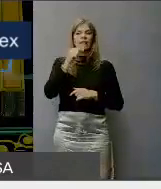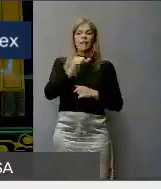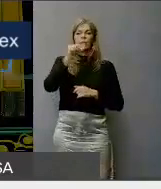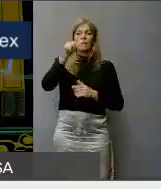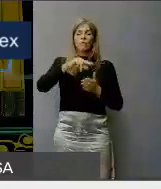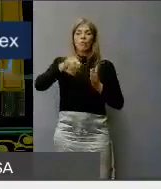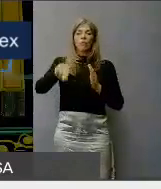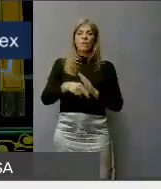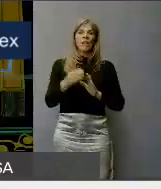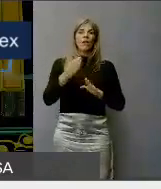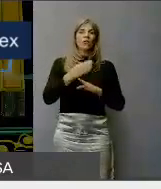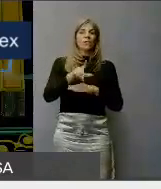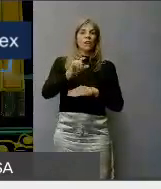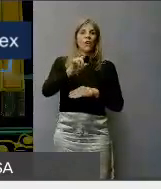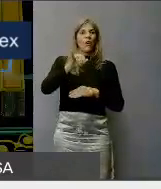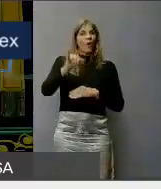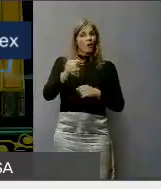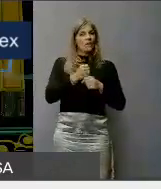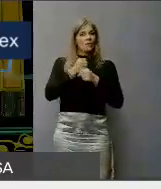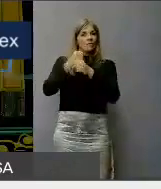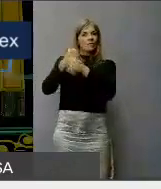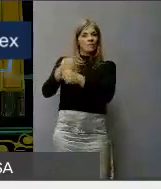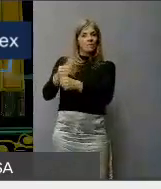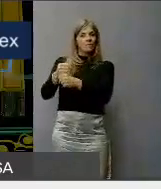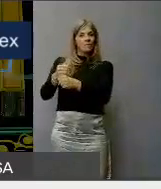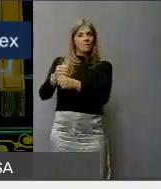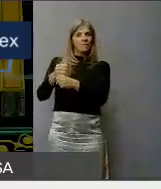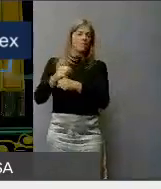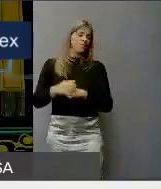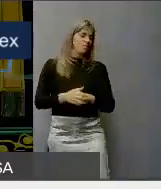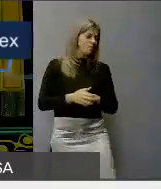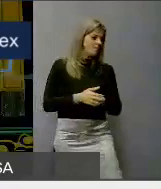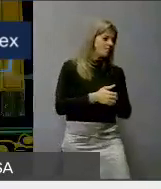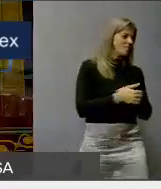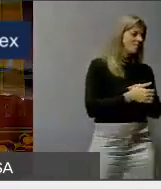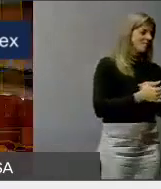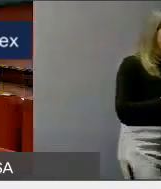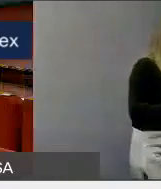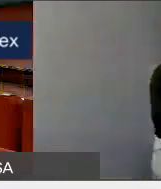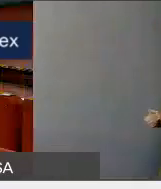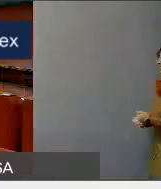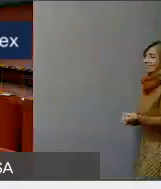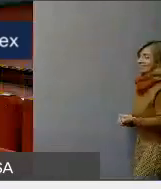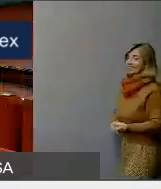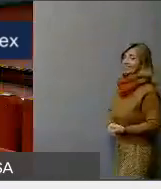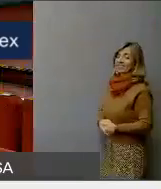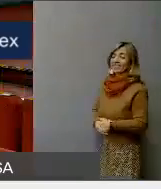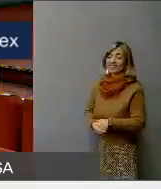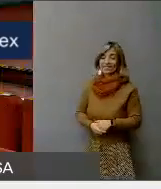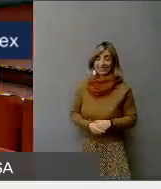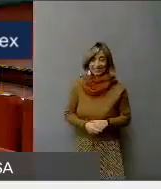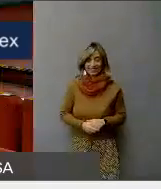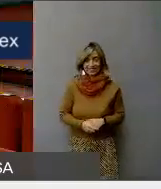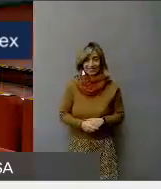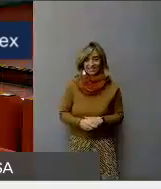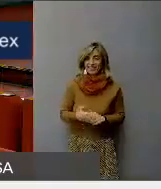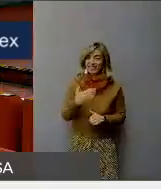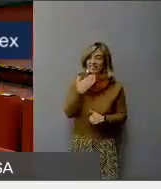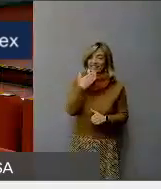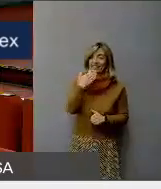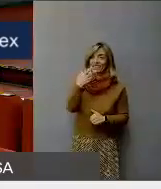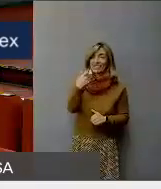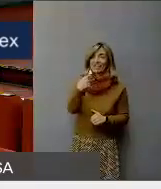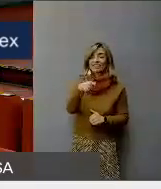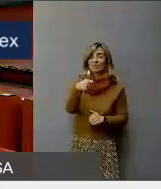consigliera l'odio e cucendo la parola per l'illustrazione prego consigliera rodi grazie presidente grazie per